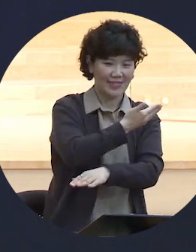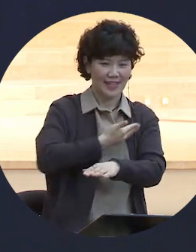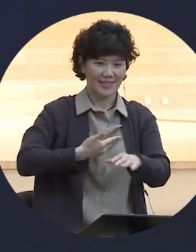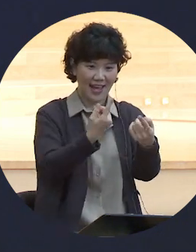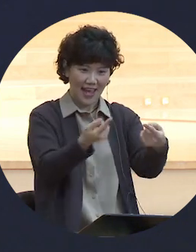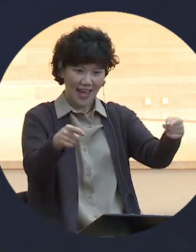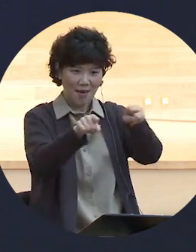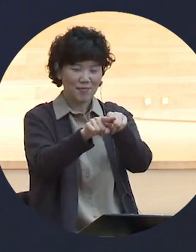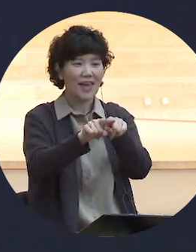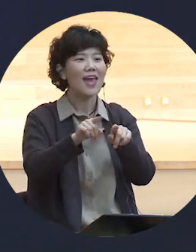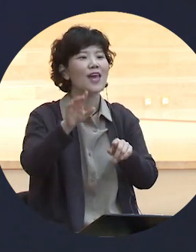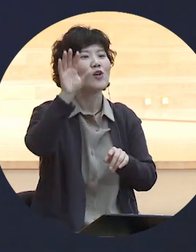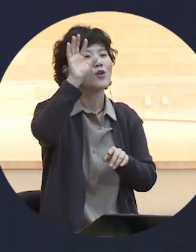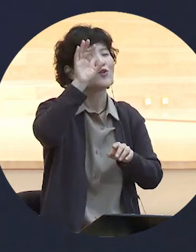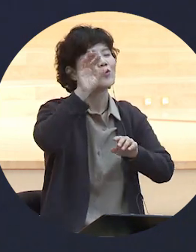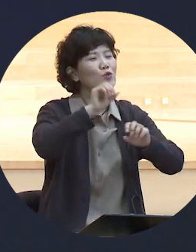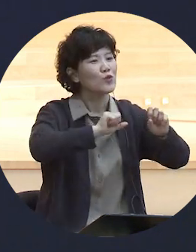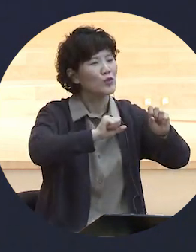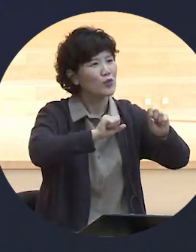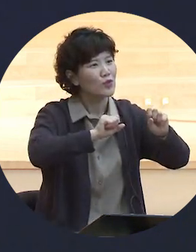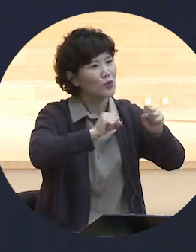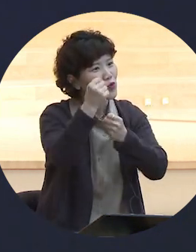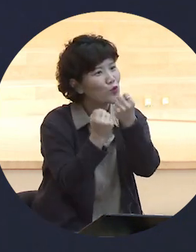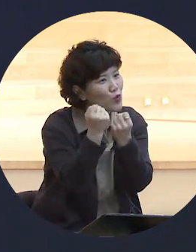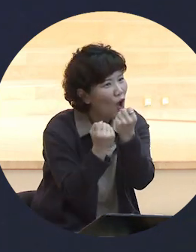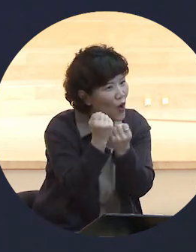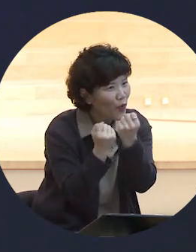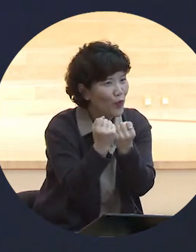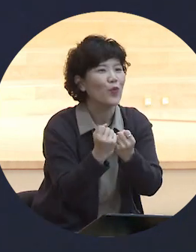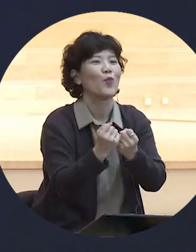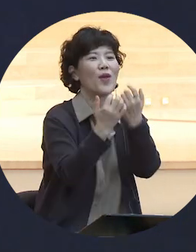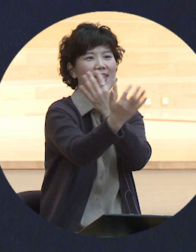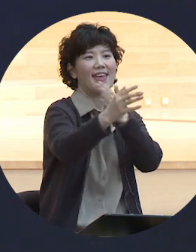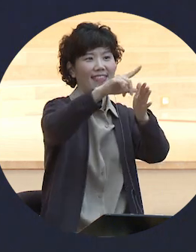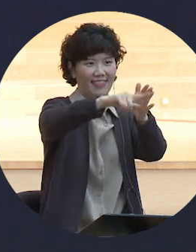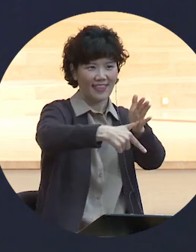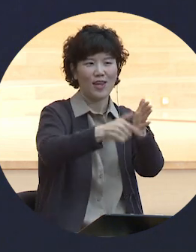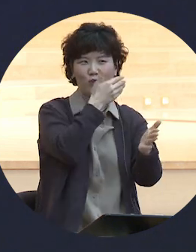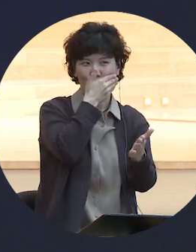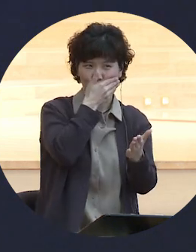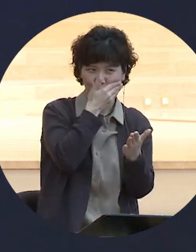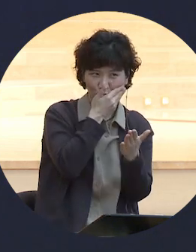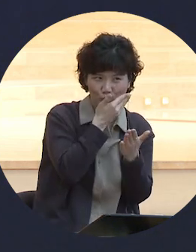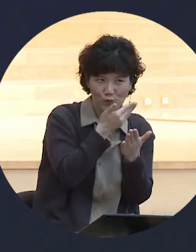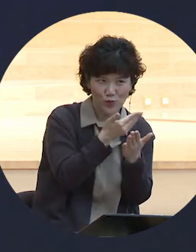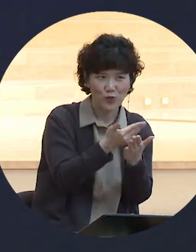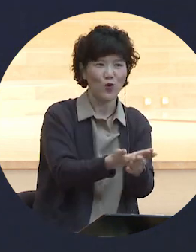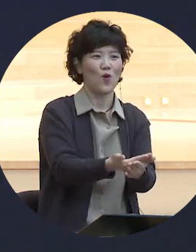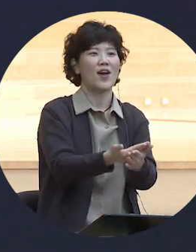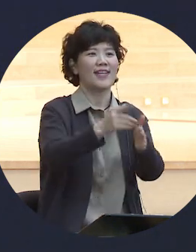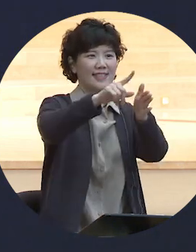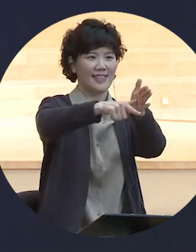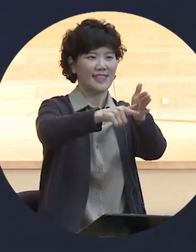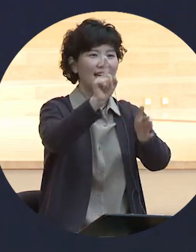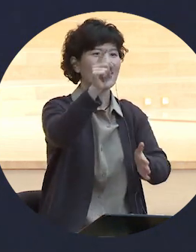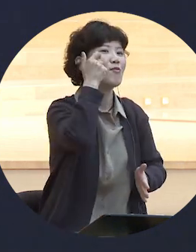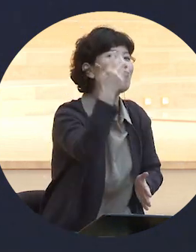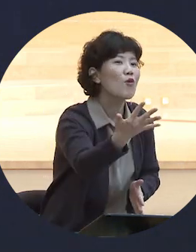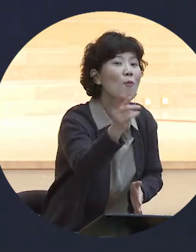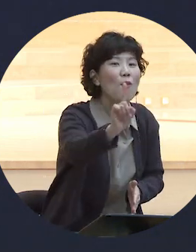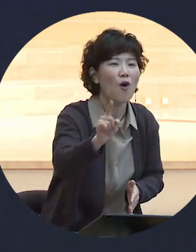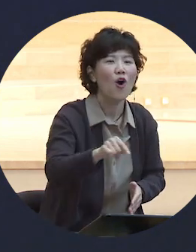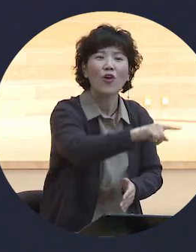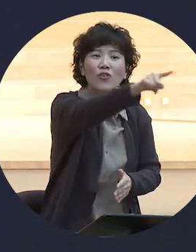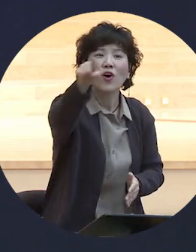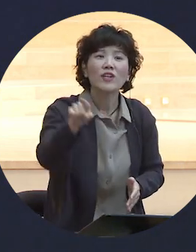뭐 수련회를 하는 그런 상황에서 그 수련의 도중에 아주 중요한 타이밍에 묻죠. 너희는 나를